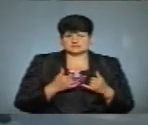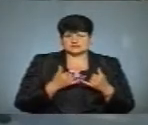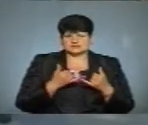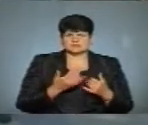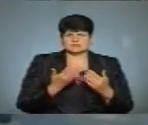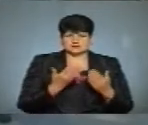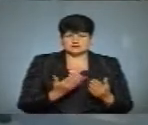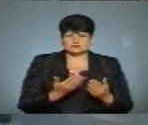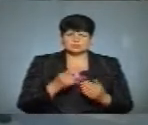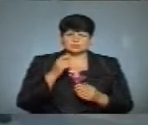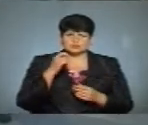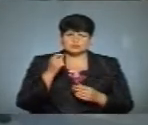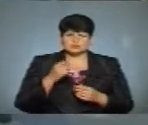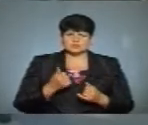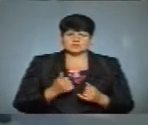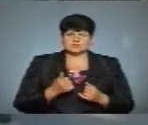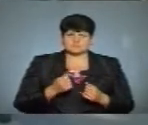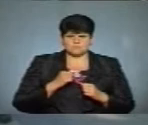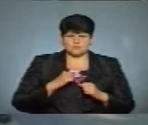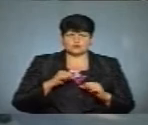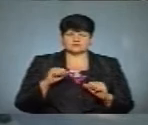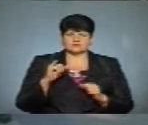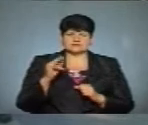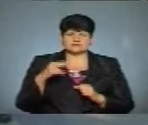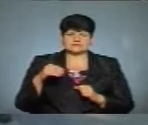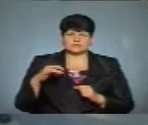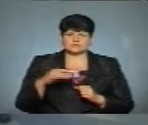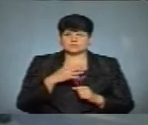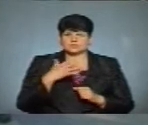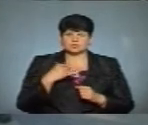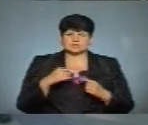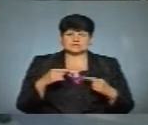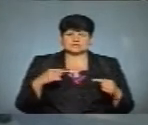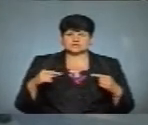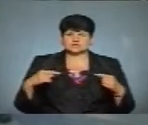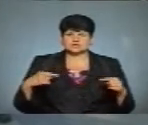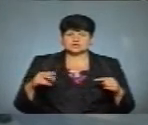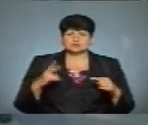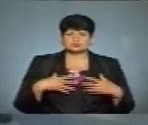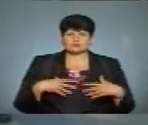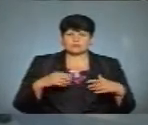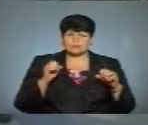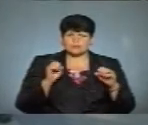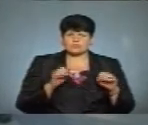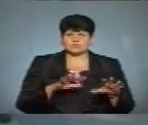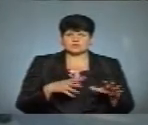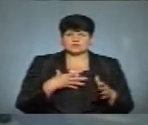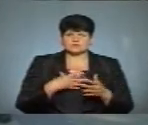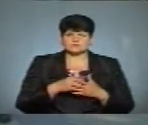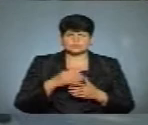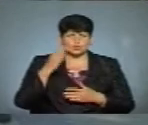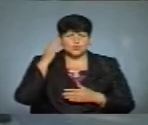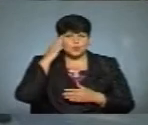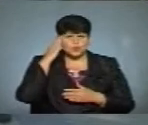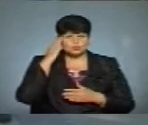подвигу Івана Дедюха, багатьох інших, хто поклав свої голови